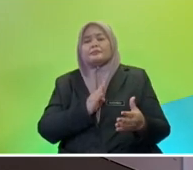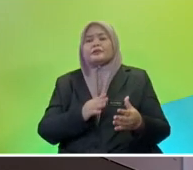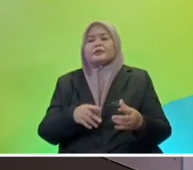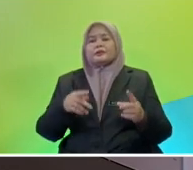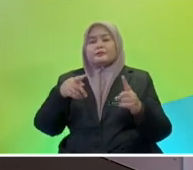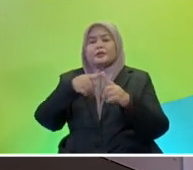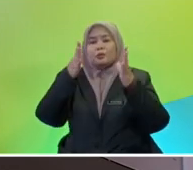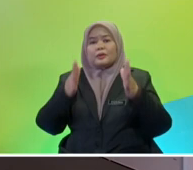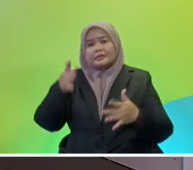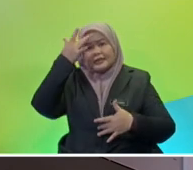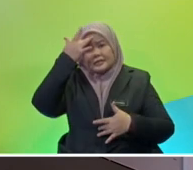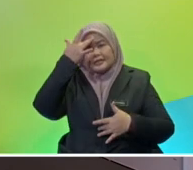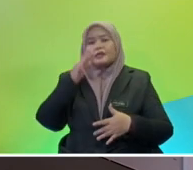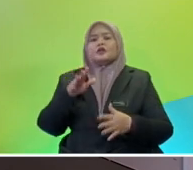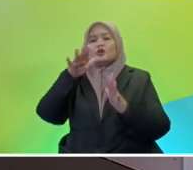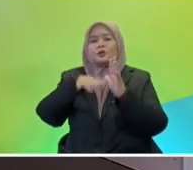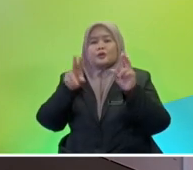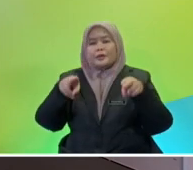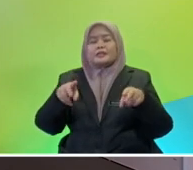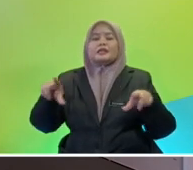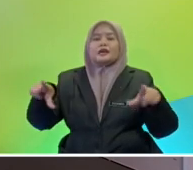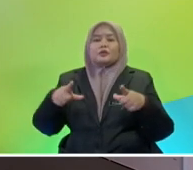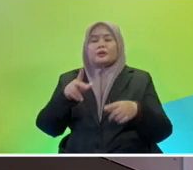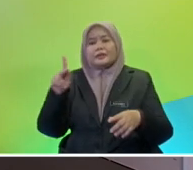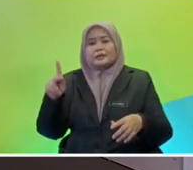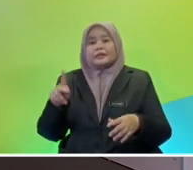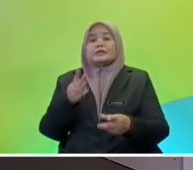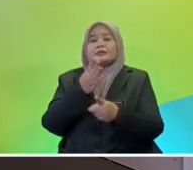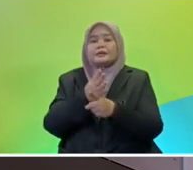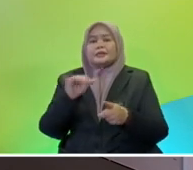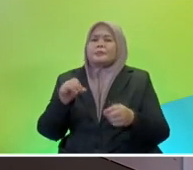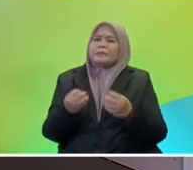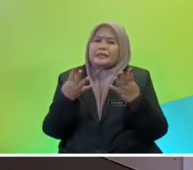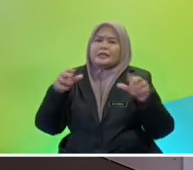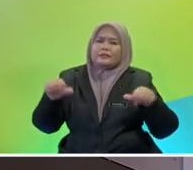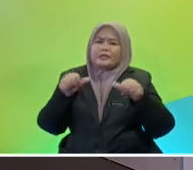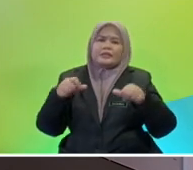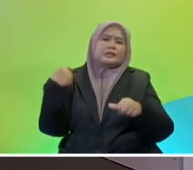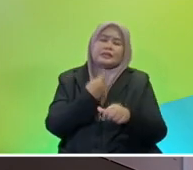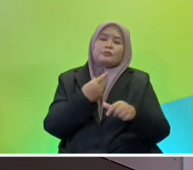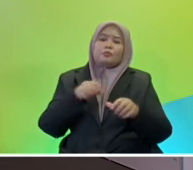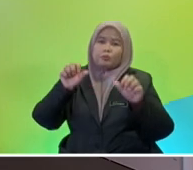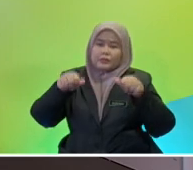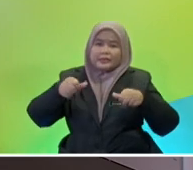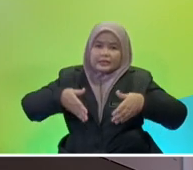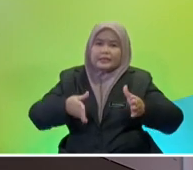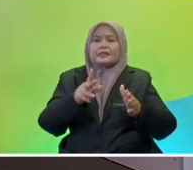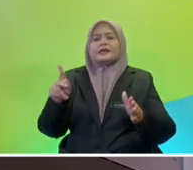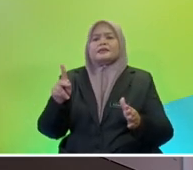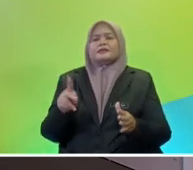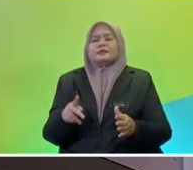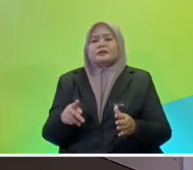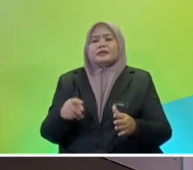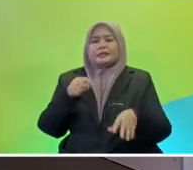sakit dan kurang upaya yaitu dilakukannya Jadi sebenarnya macam-macam aktivitas kita dan ini adalah